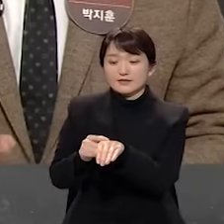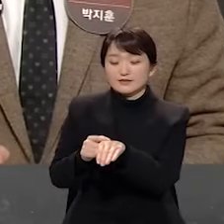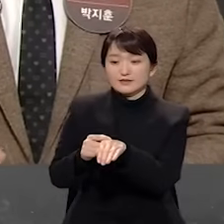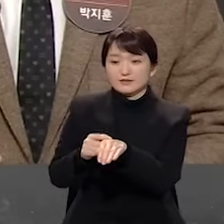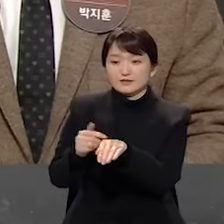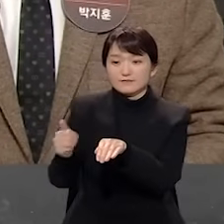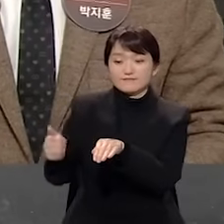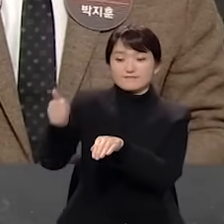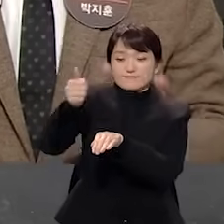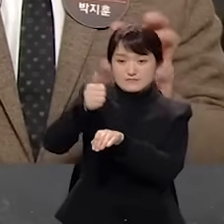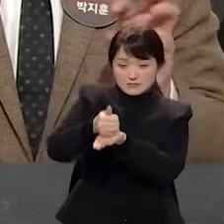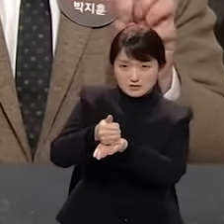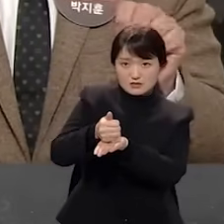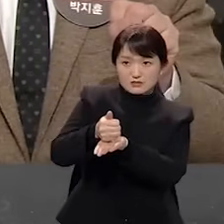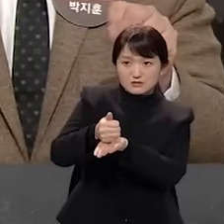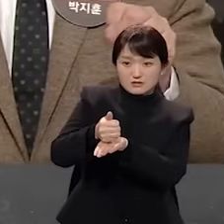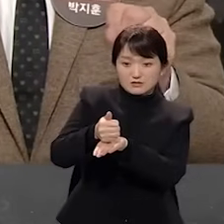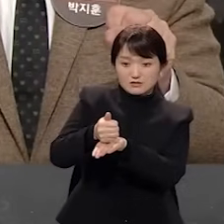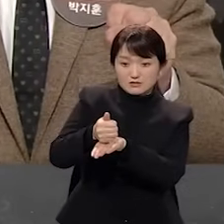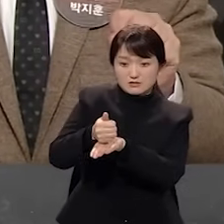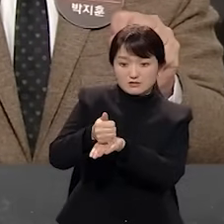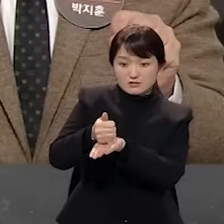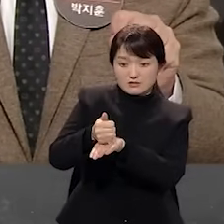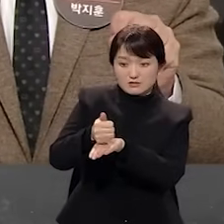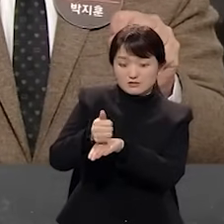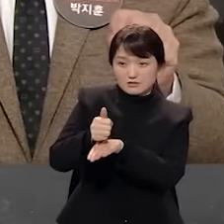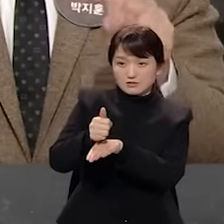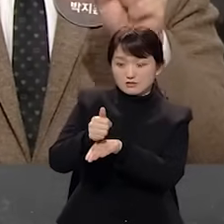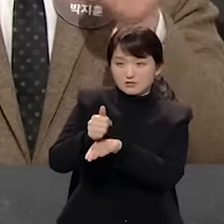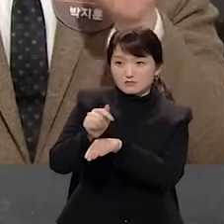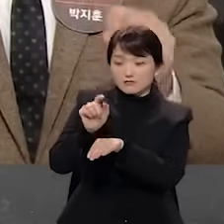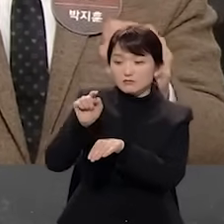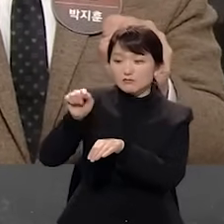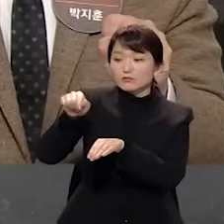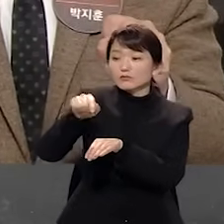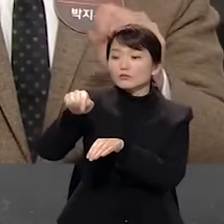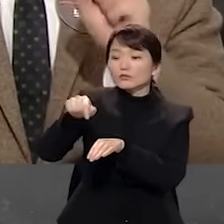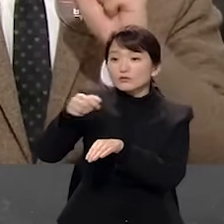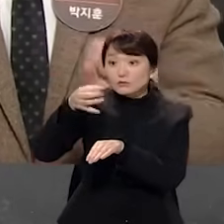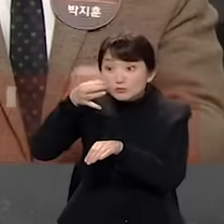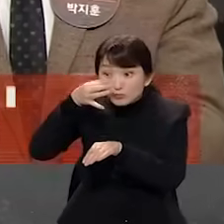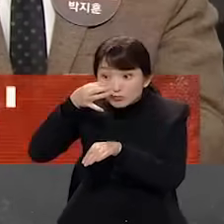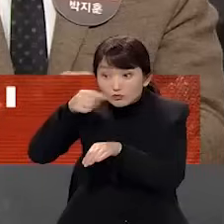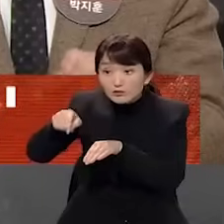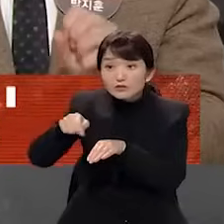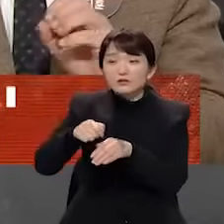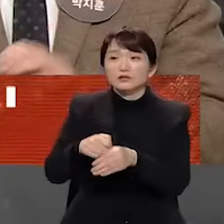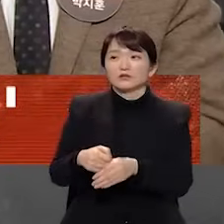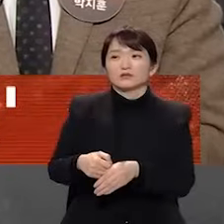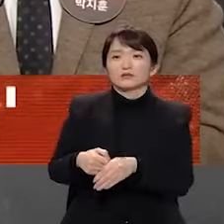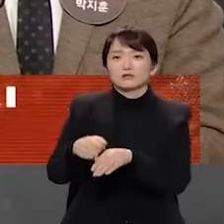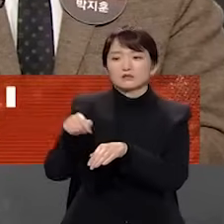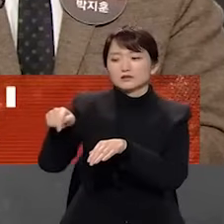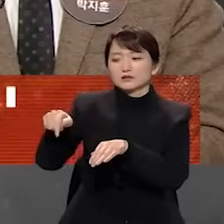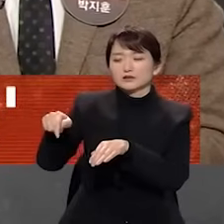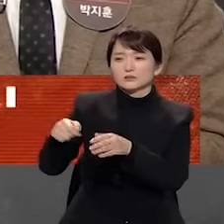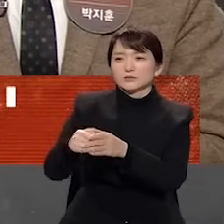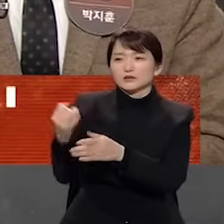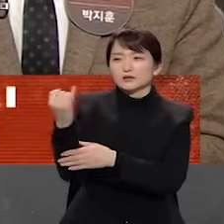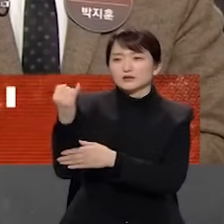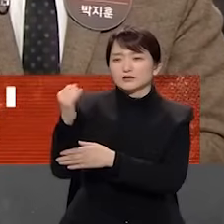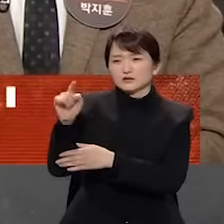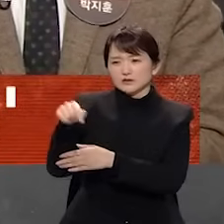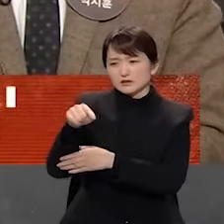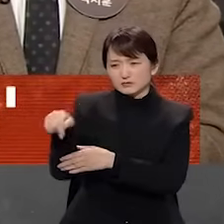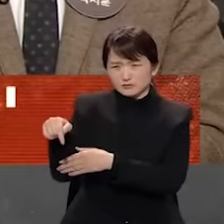딛고 올라서 가지고이 안에 누굴 쳐다보는 모습이거든요 근데 저 집은 여자 한 명 거주하던 아